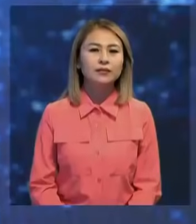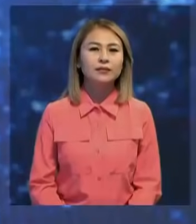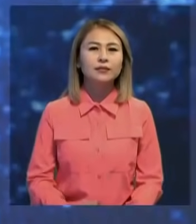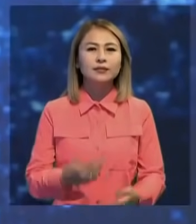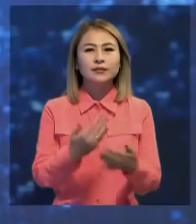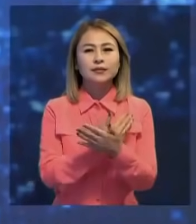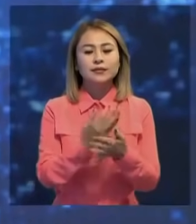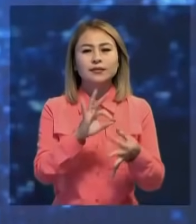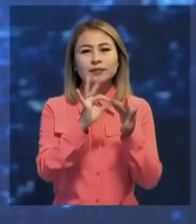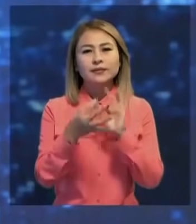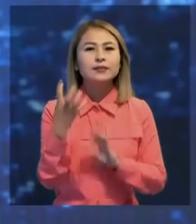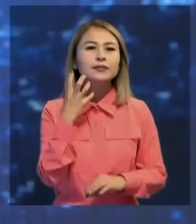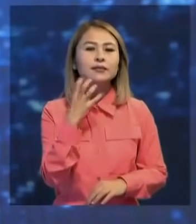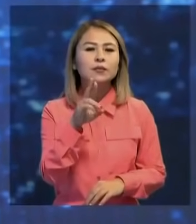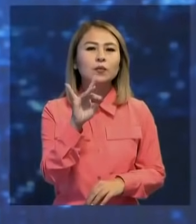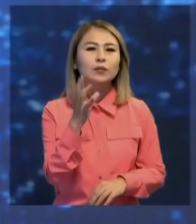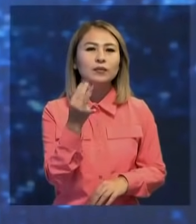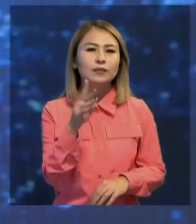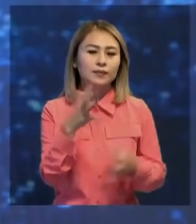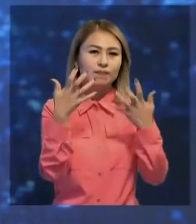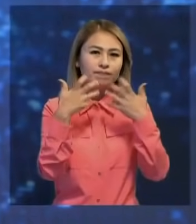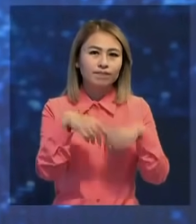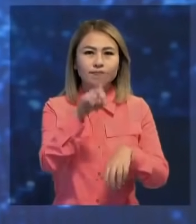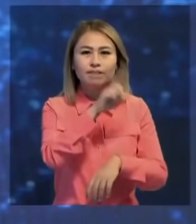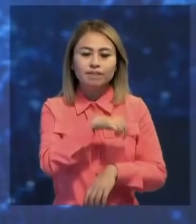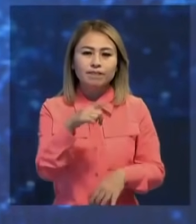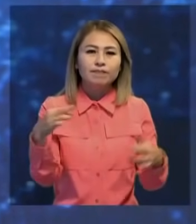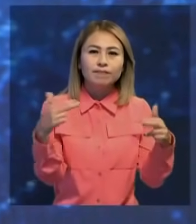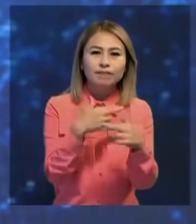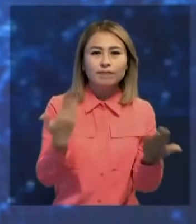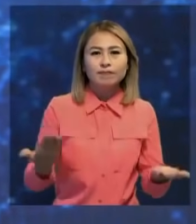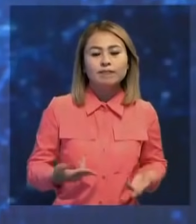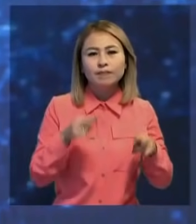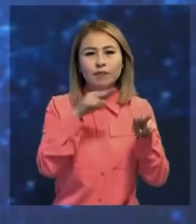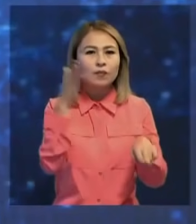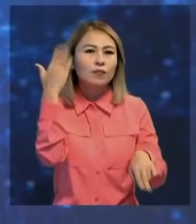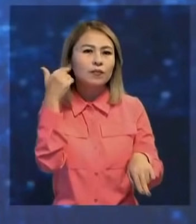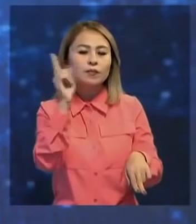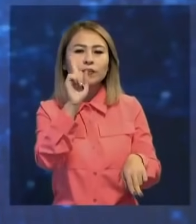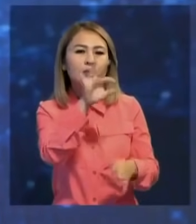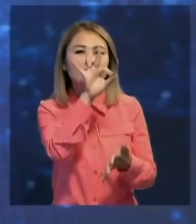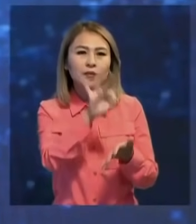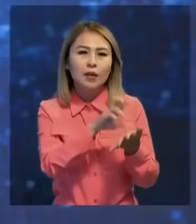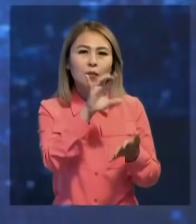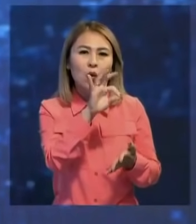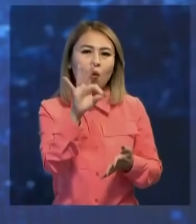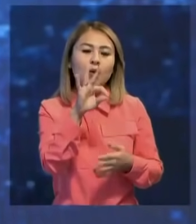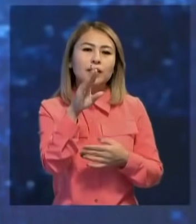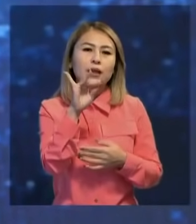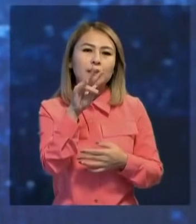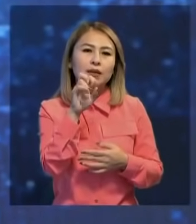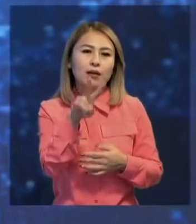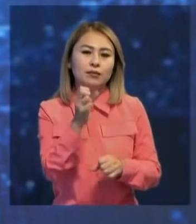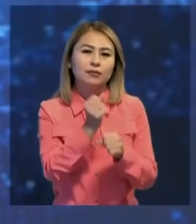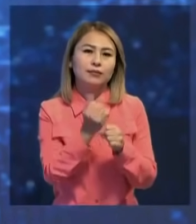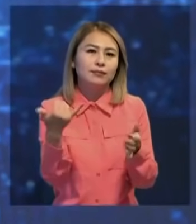Қызылордада жаңалықтар. Қызылордада пробация есебінде тұрған азаматтардың жүріс-тұрысын бақылауды оңтайландыру мақсатында